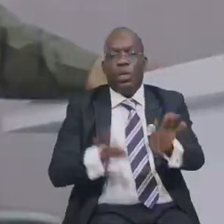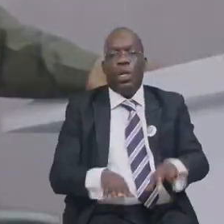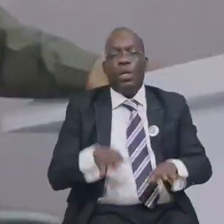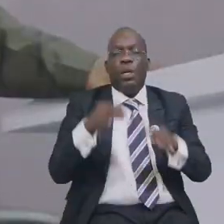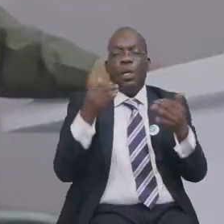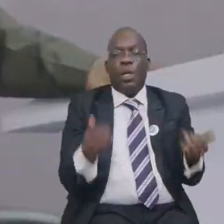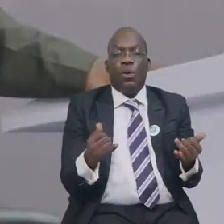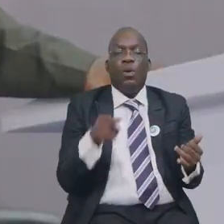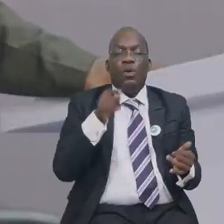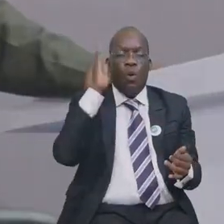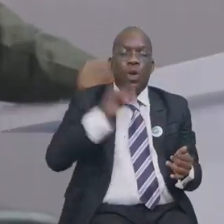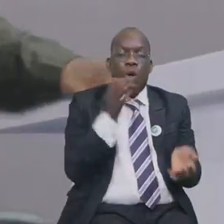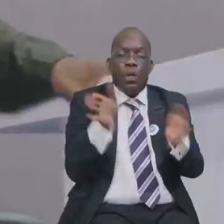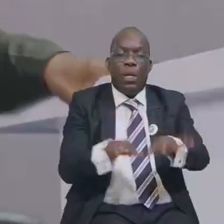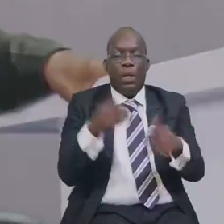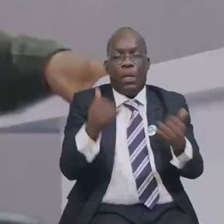pas en ce moment.